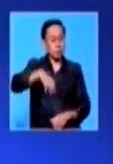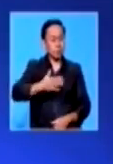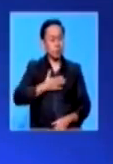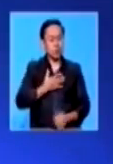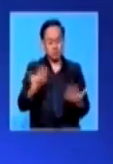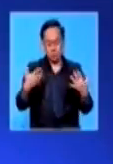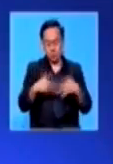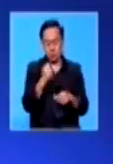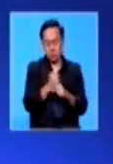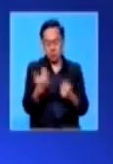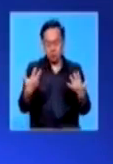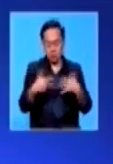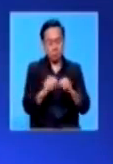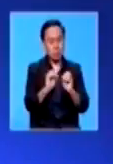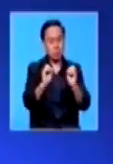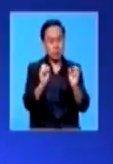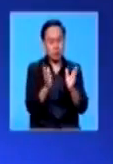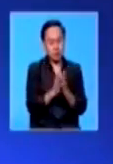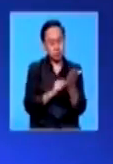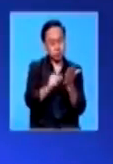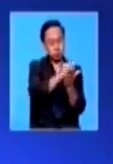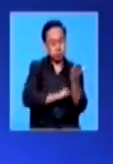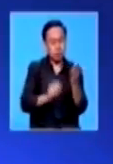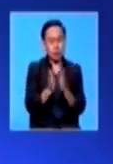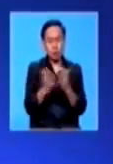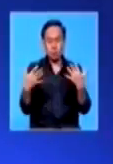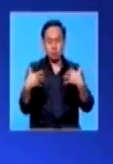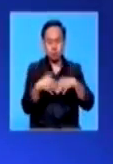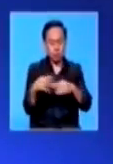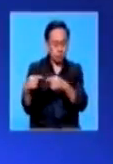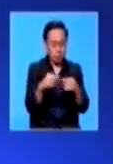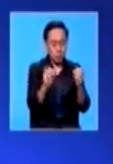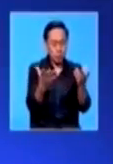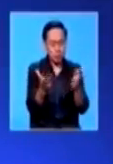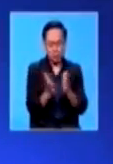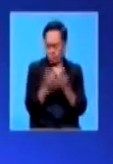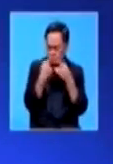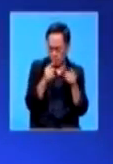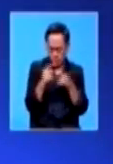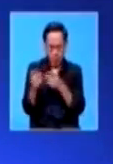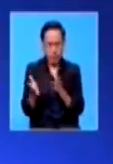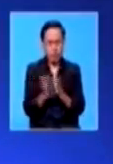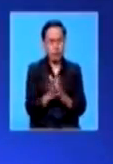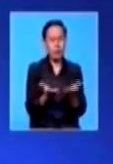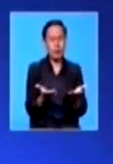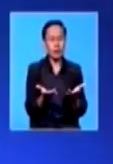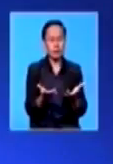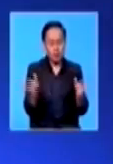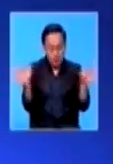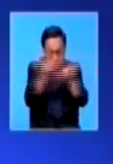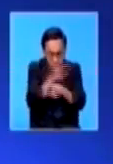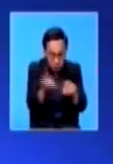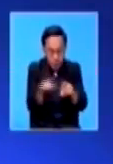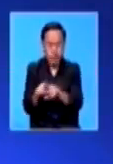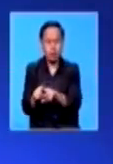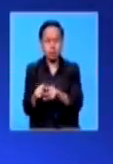ไม่สอดคล้องไม่เป็นเวลาเดียวกันพื้นที่เดียวกันความต่อเนื่องมันไม่ได้กระจายไปหมดเลยนะเพราะฉะนั้นรัฐบาลก็มุ่งเน้นการ